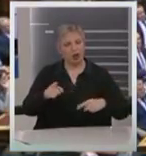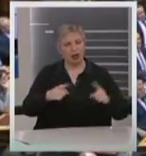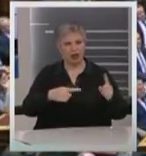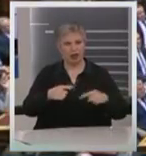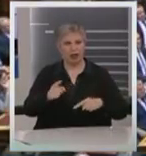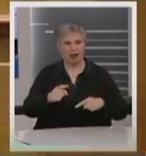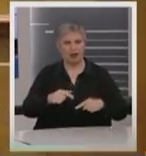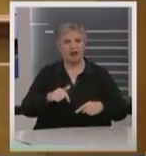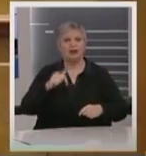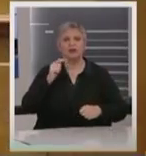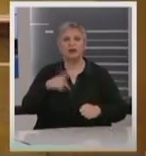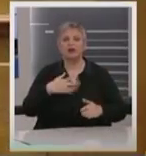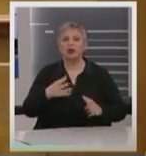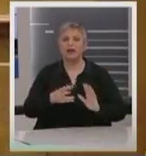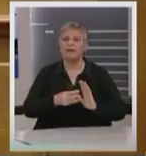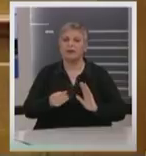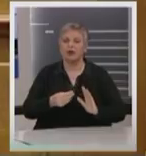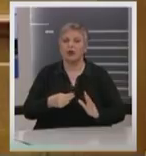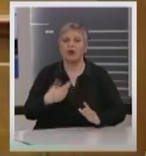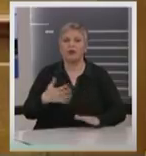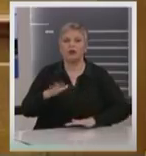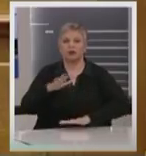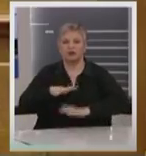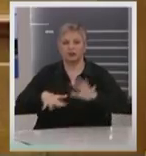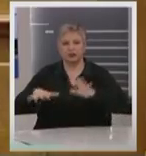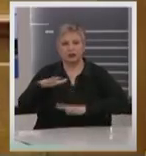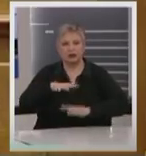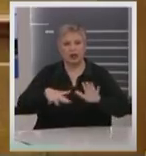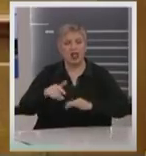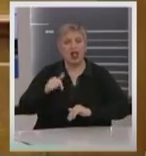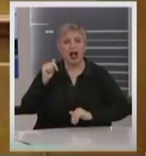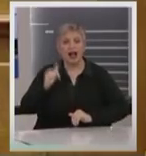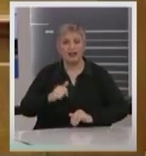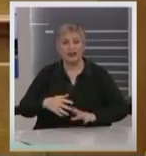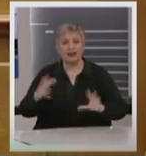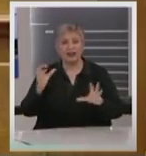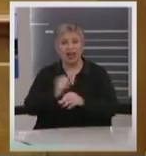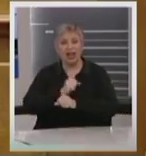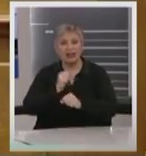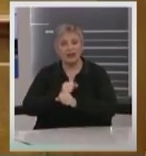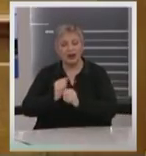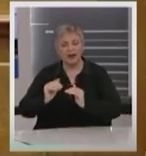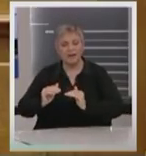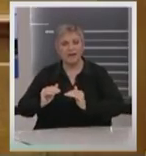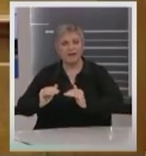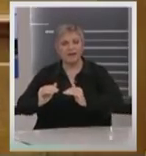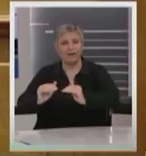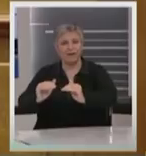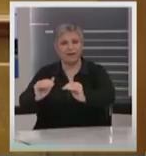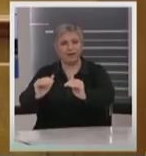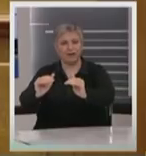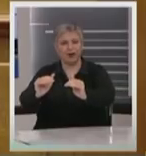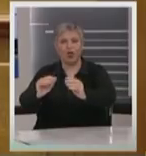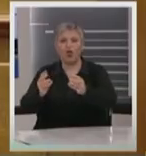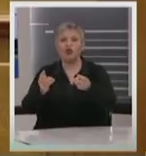συνθήκες τυχοδιοκτικής γυμναστικής δεν μπορεί να επαναφέρει τη χώρα στην κανονικότητα. Δεν έχετε κανένα σχέδιο για τη χώρα, παρά μόνο πώς θα